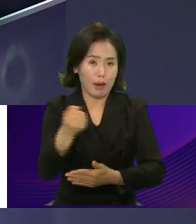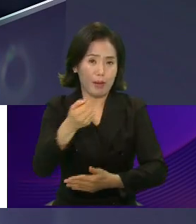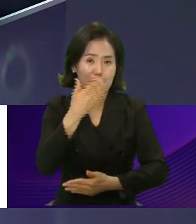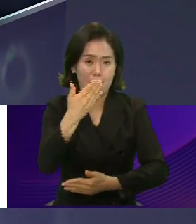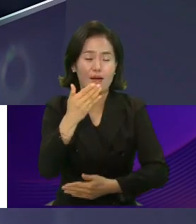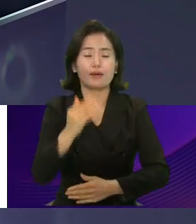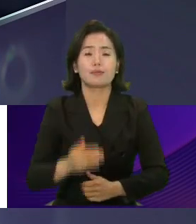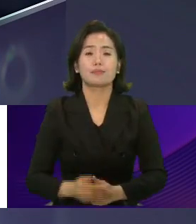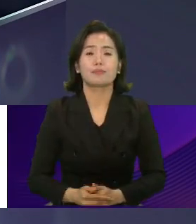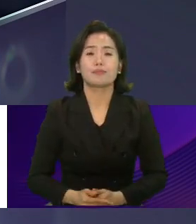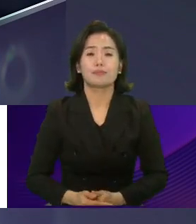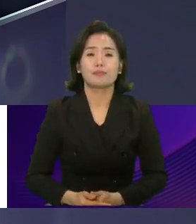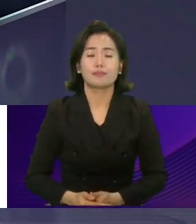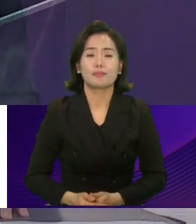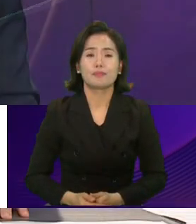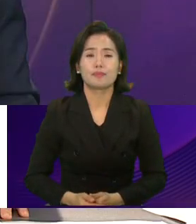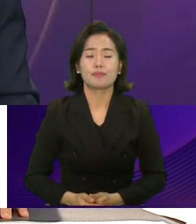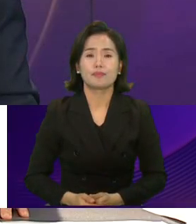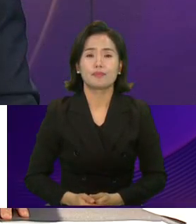것으로 나왔습니다.